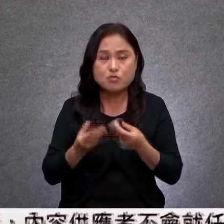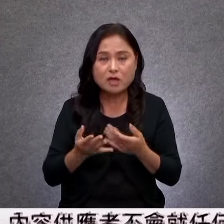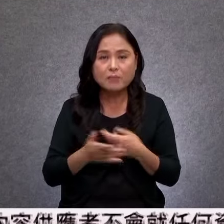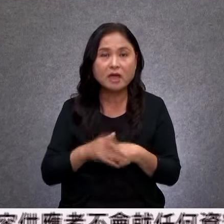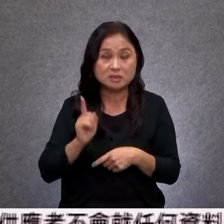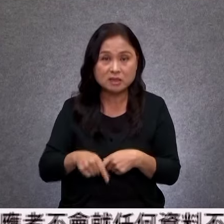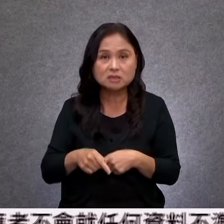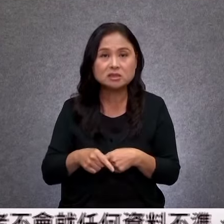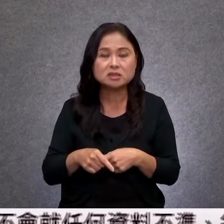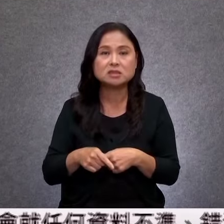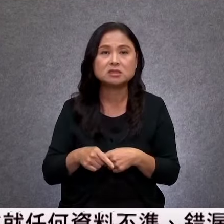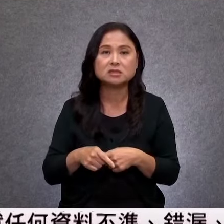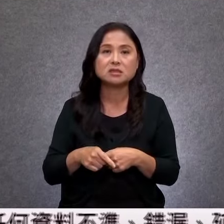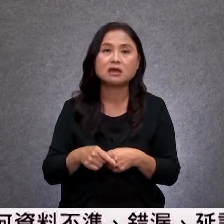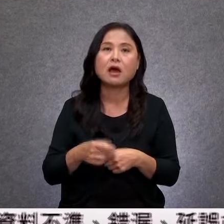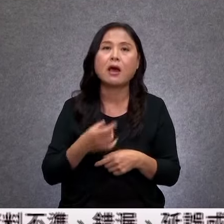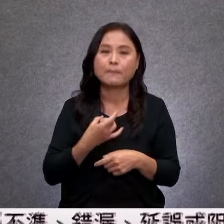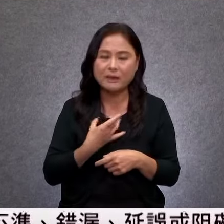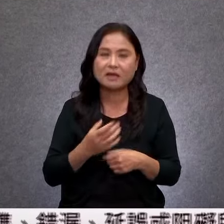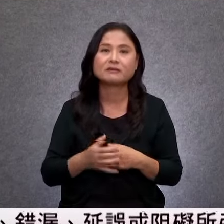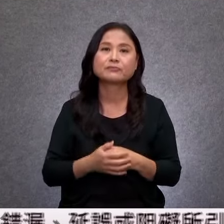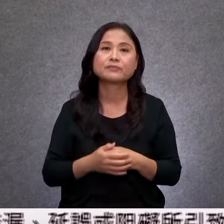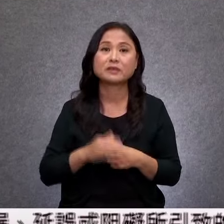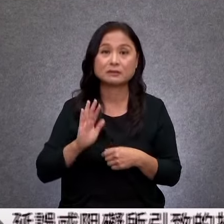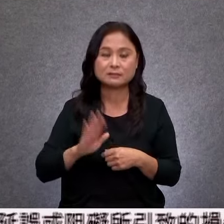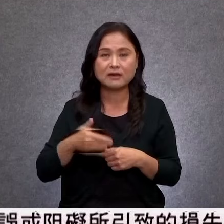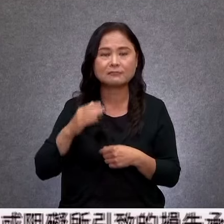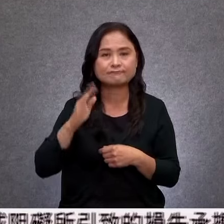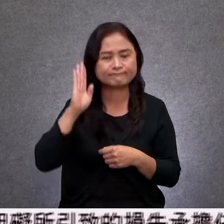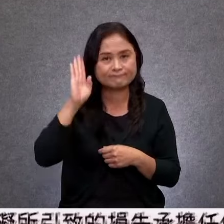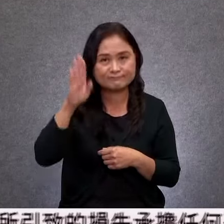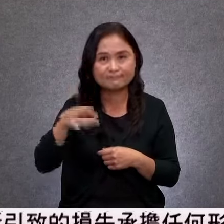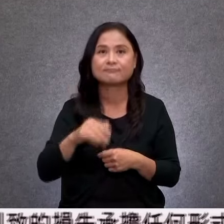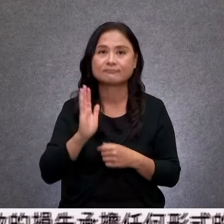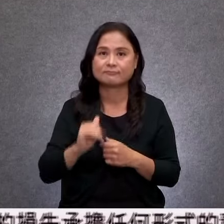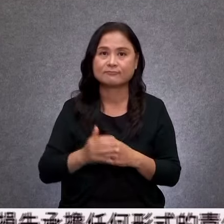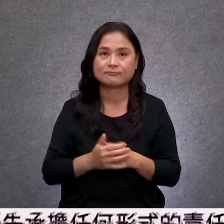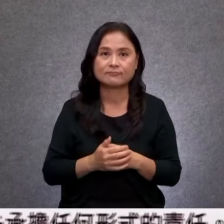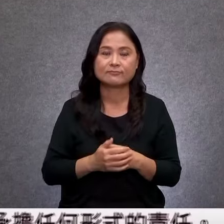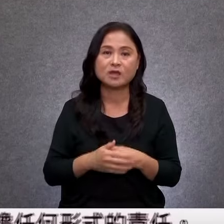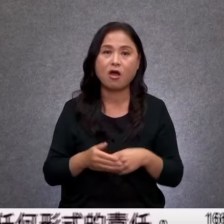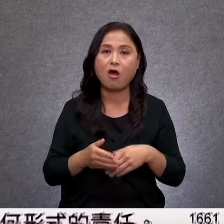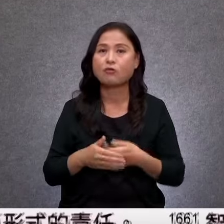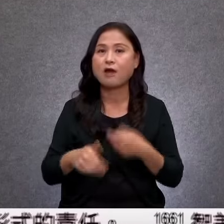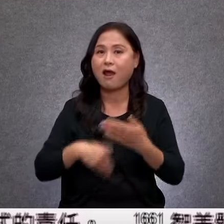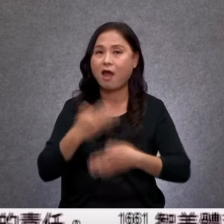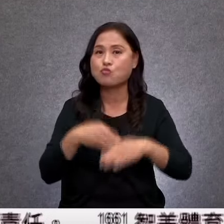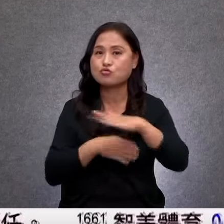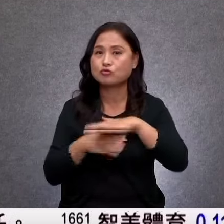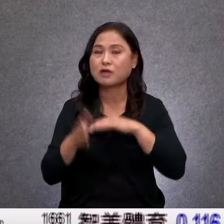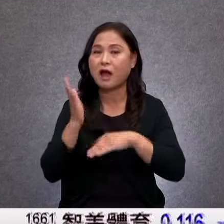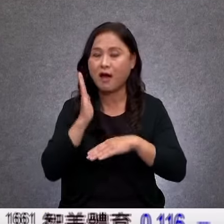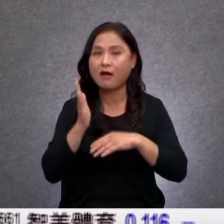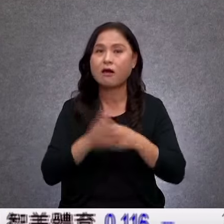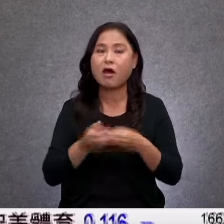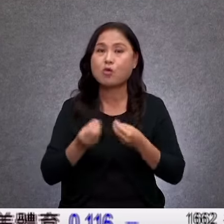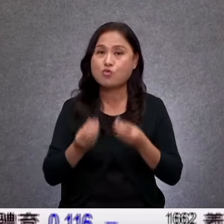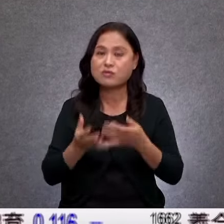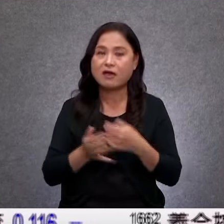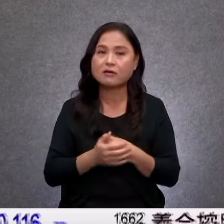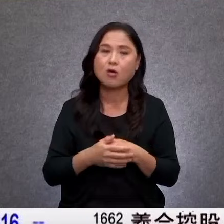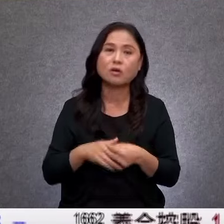供應咧未必係即刻喺而家呢個階段咧就嚟得到，但係可以睇得到咧，就係未來喺住